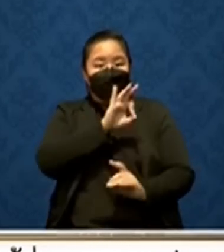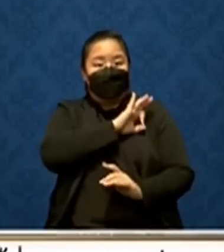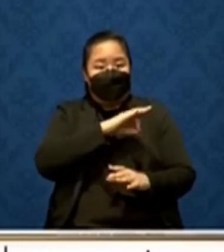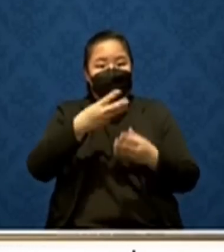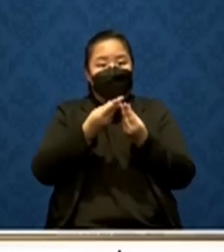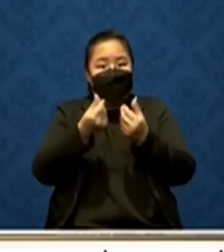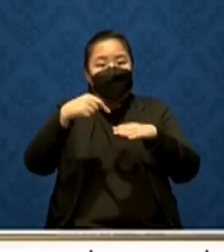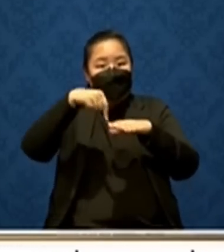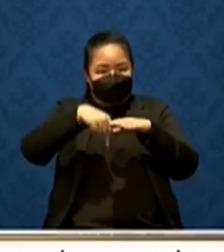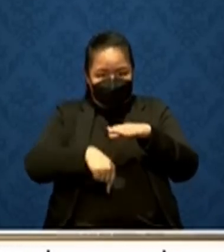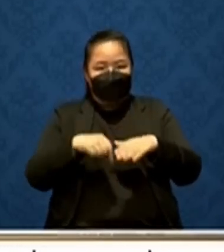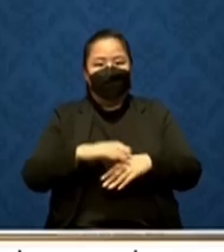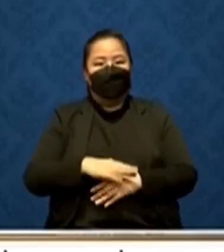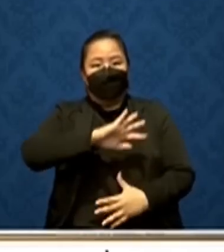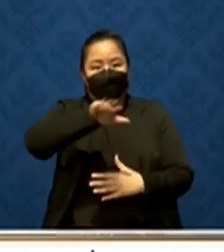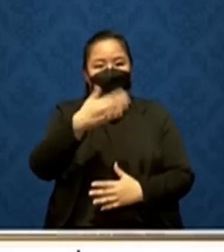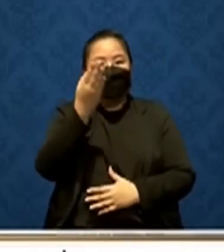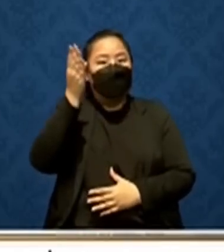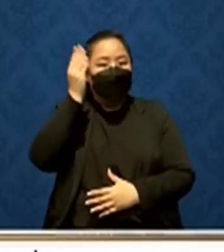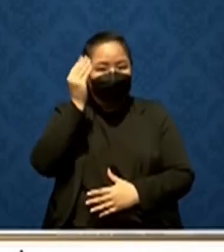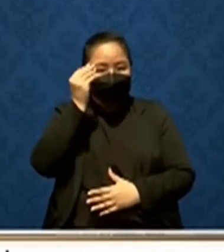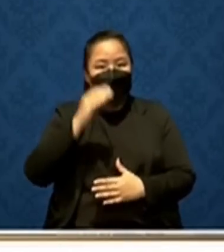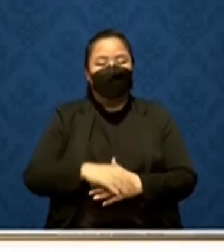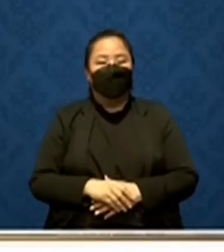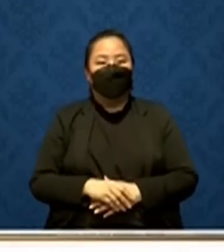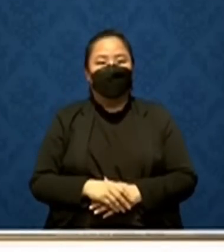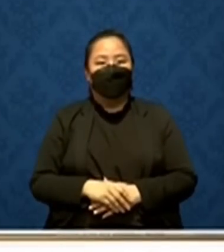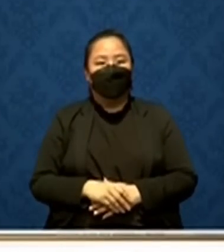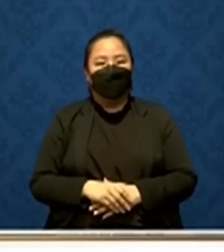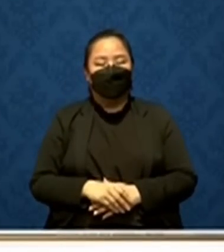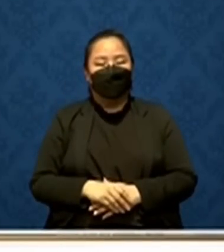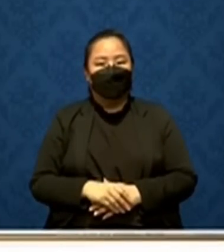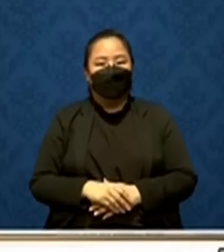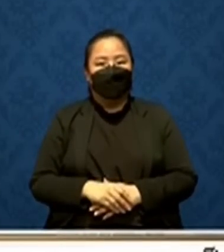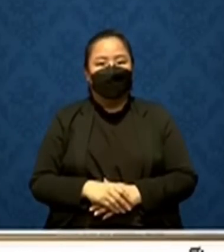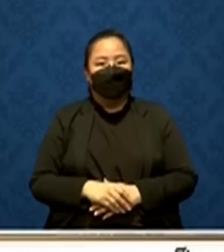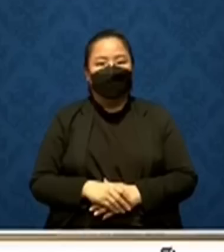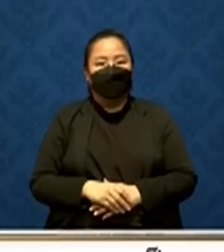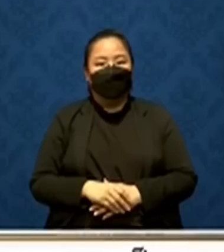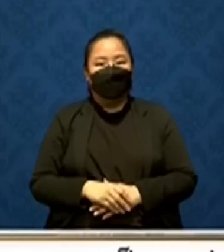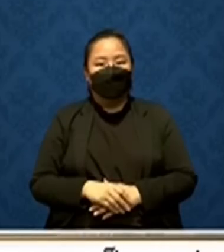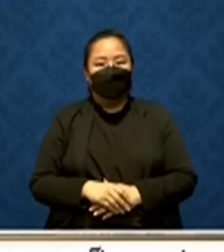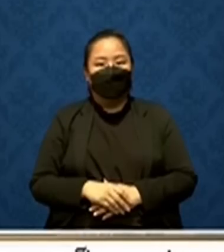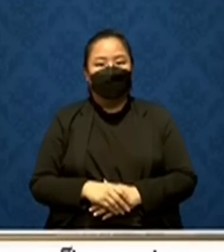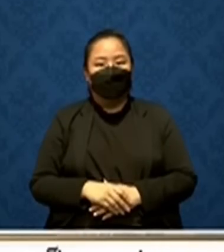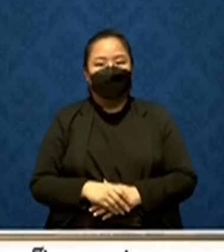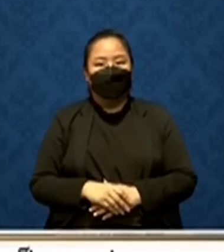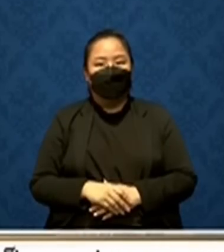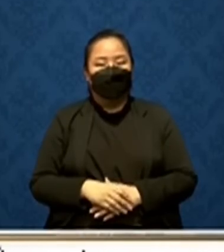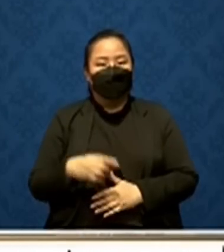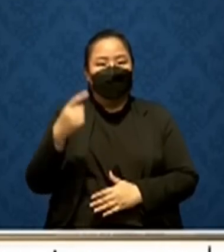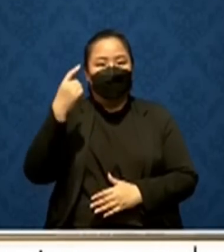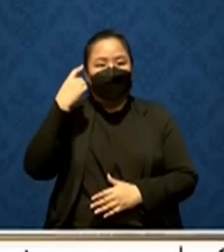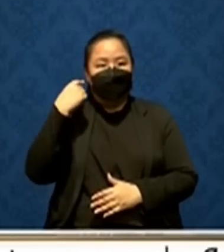ท่านประธานได้รับรู้รับทราบกำลังที่กระทบกับมีการขาดวิสัยทอด